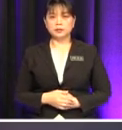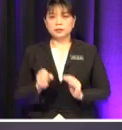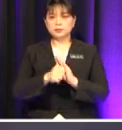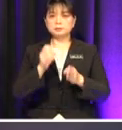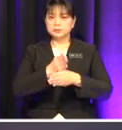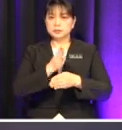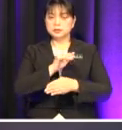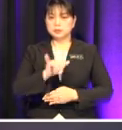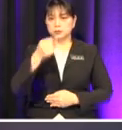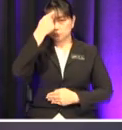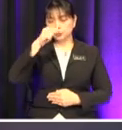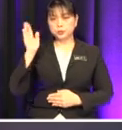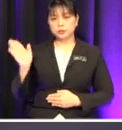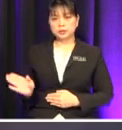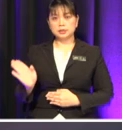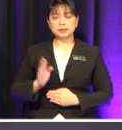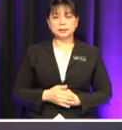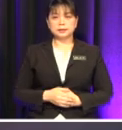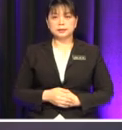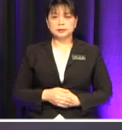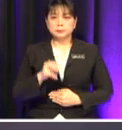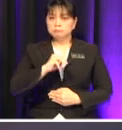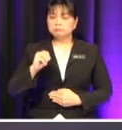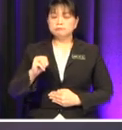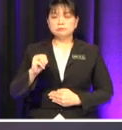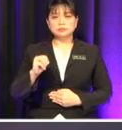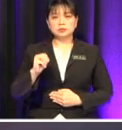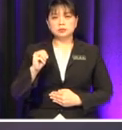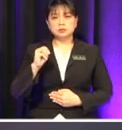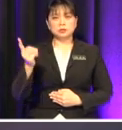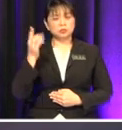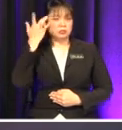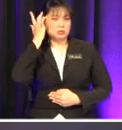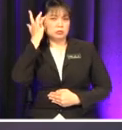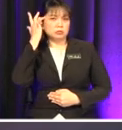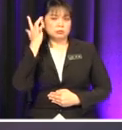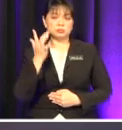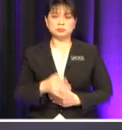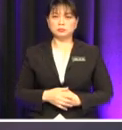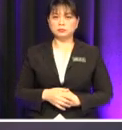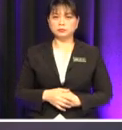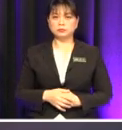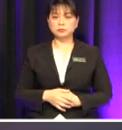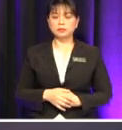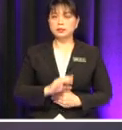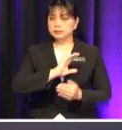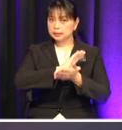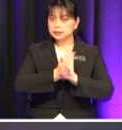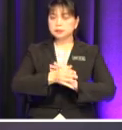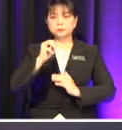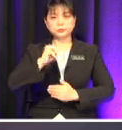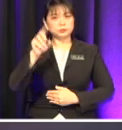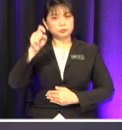Oke untuk bahagia nih calon-calon keliru jadi calon-calon peluh